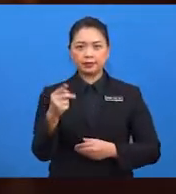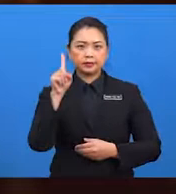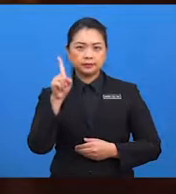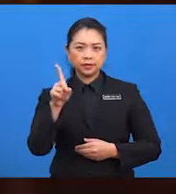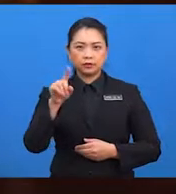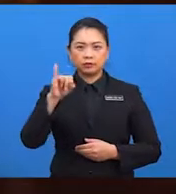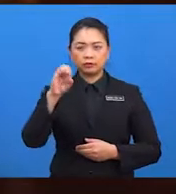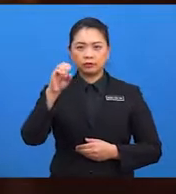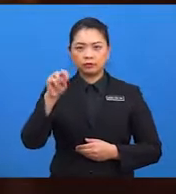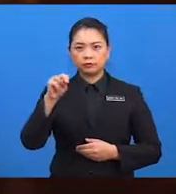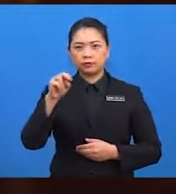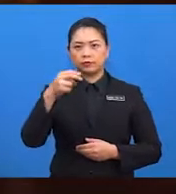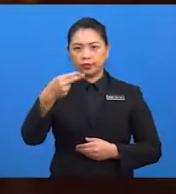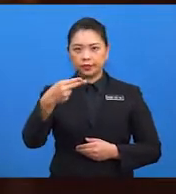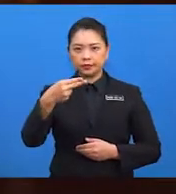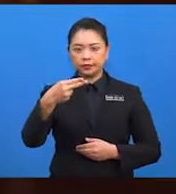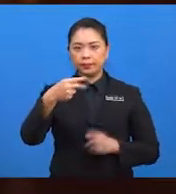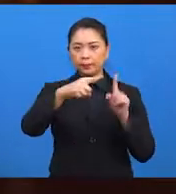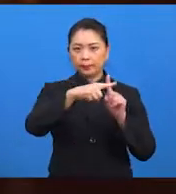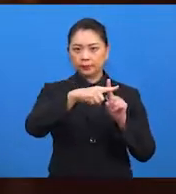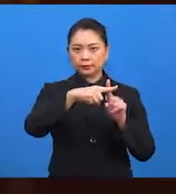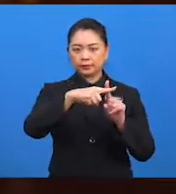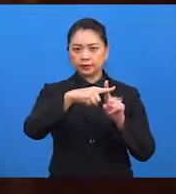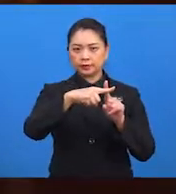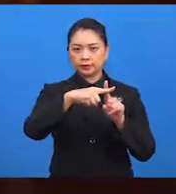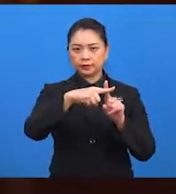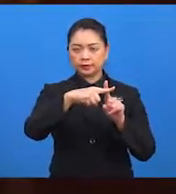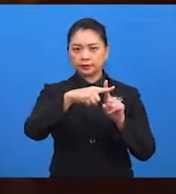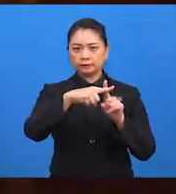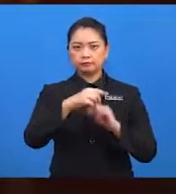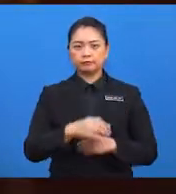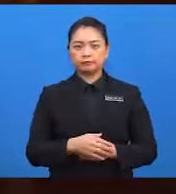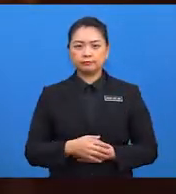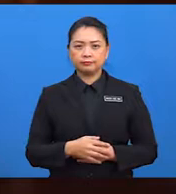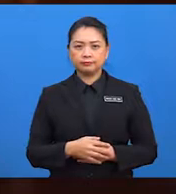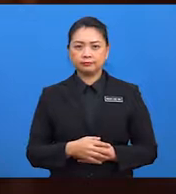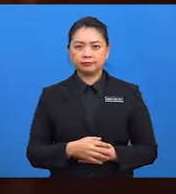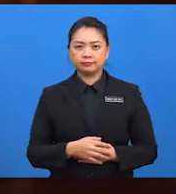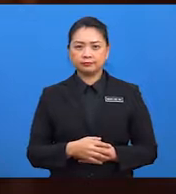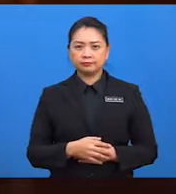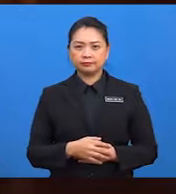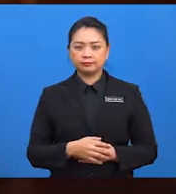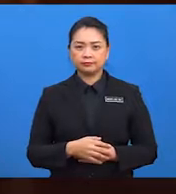ion hidrogen H positif per molekul asid.